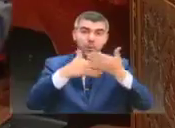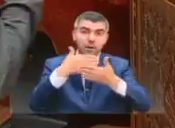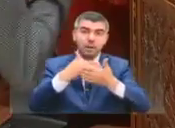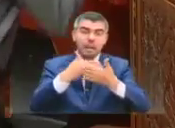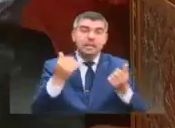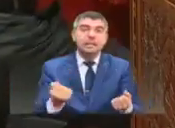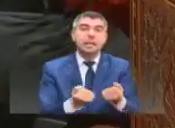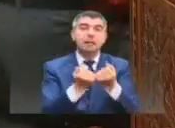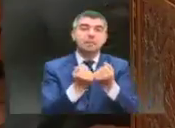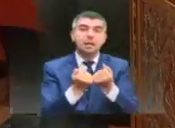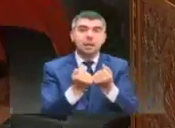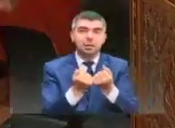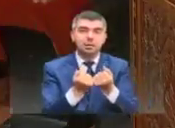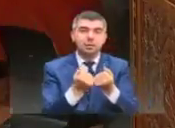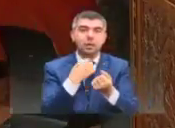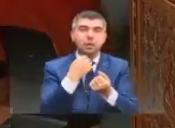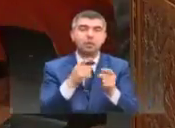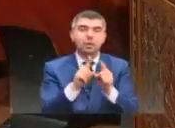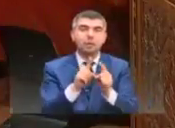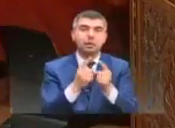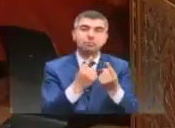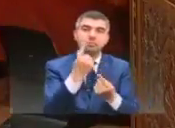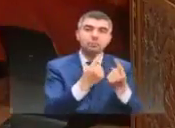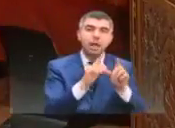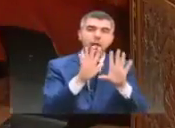كنخرجوا واحد 10 إلى 12 سد تلي وفق الاعتمادات المرصودة